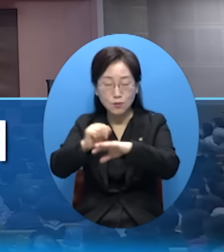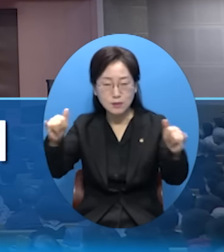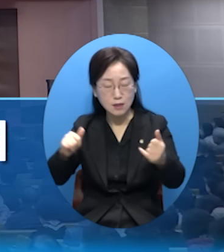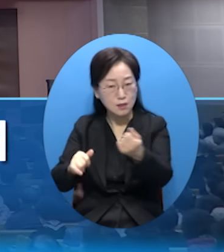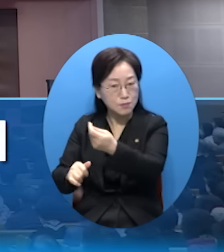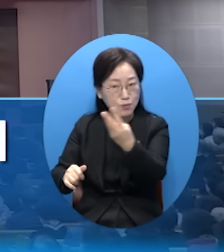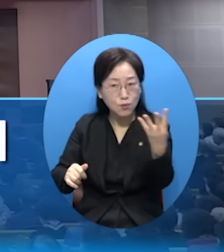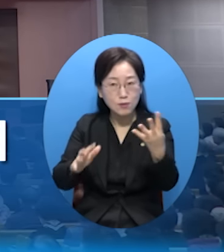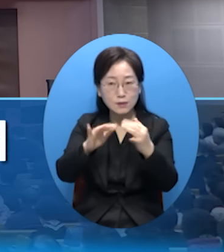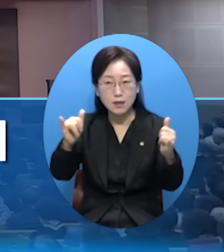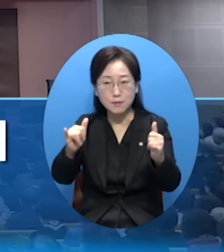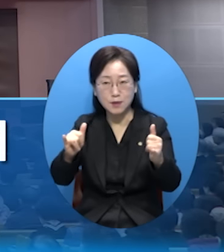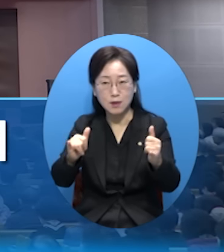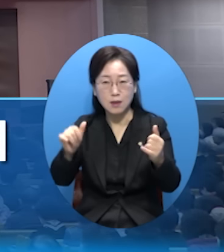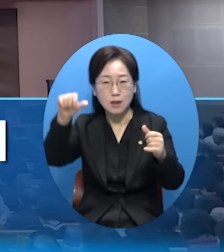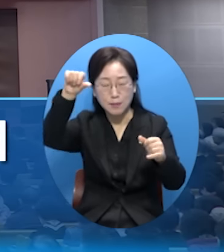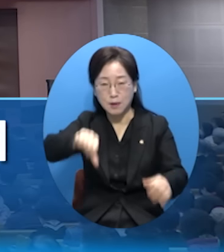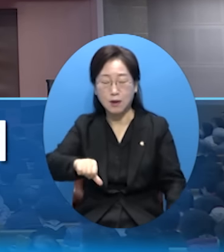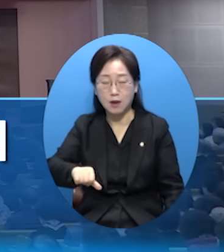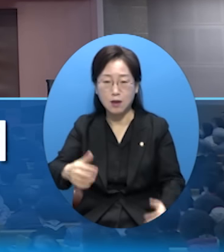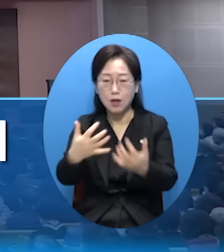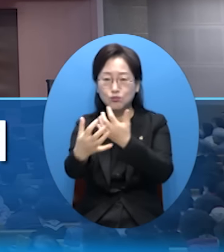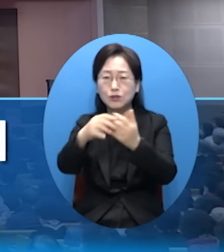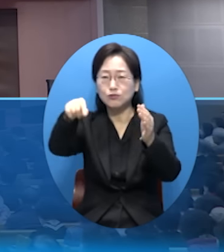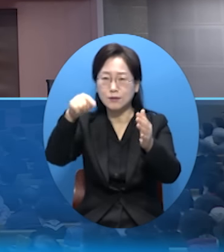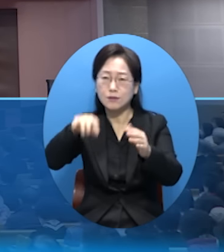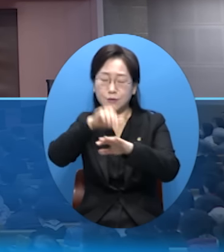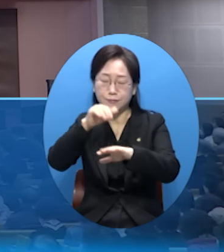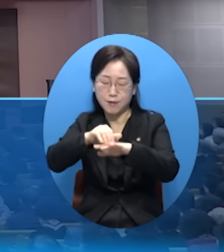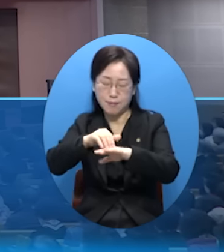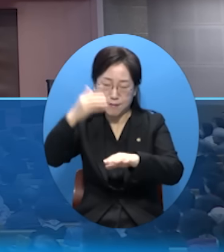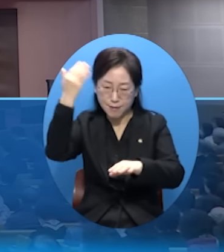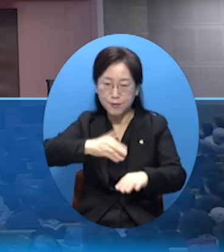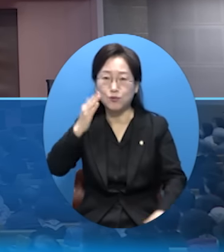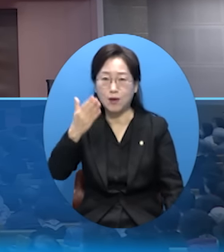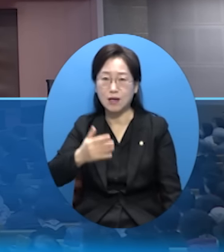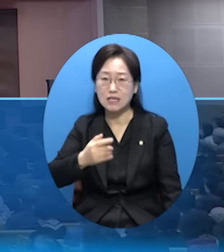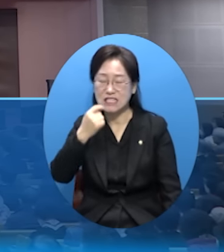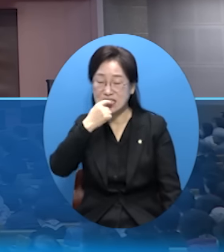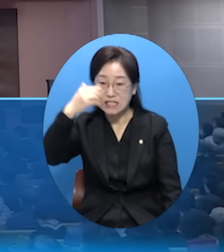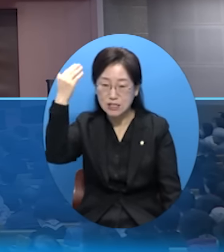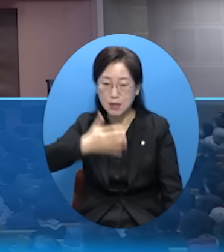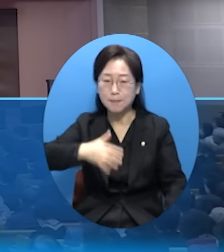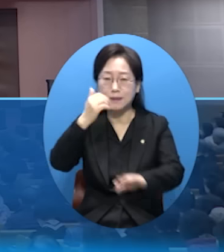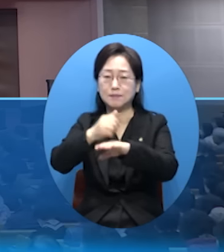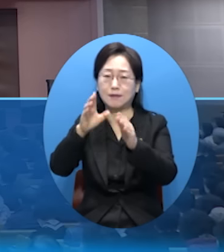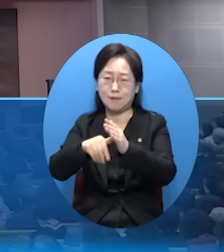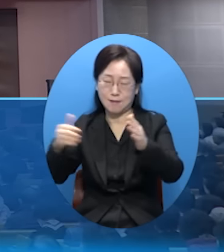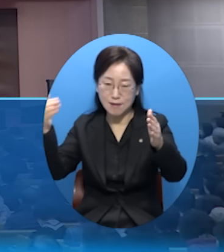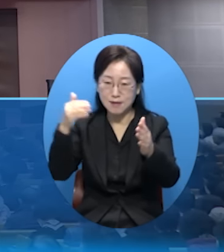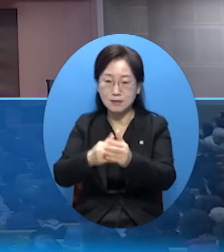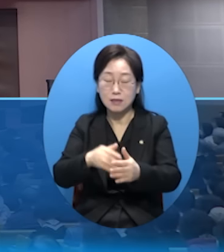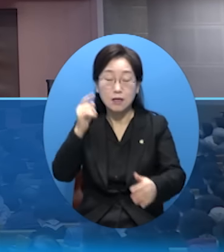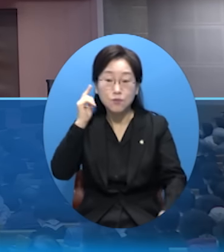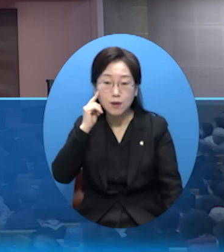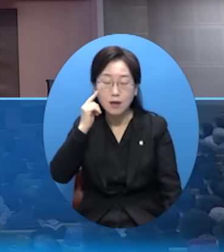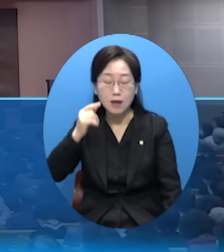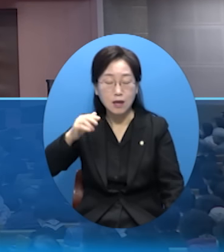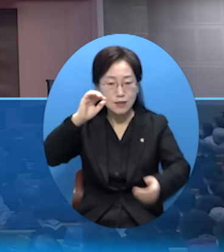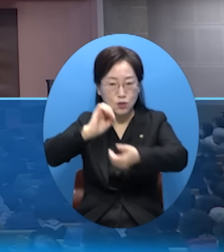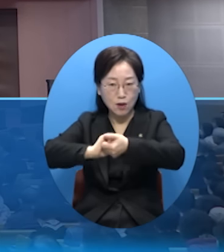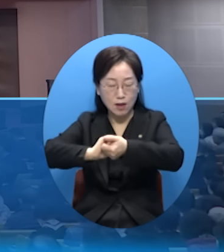사람이 몰락하여 그 무리 중에서 연단을 받아 정결하게 되며 희게 되어 마지막 때까지 이르게 하리니 이는 아직 정한